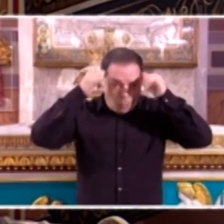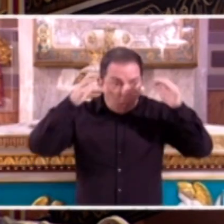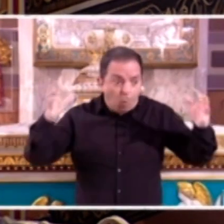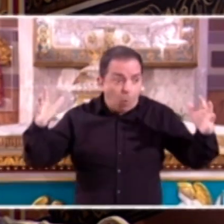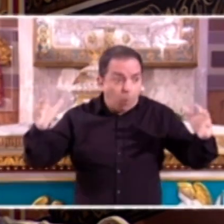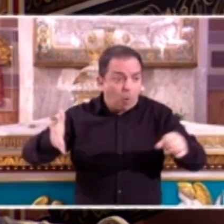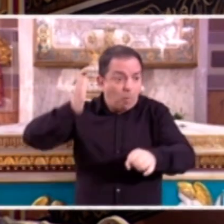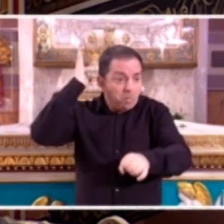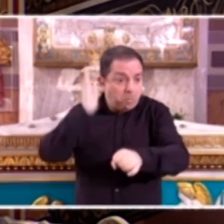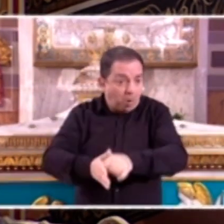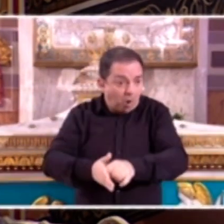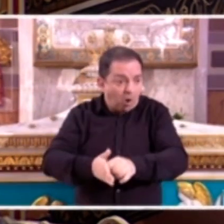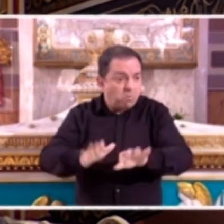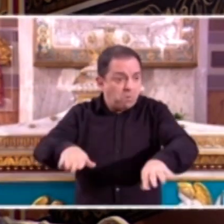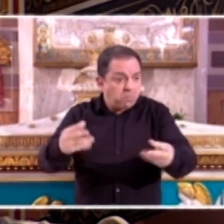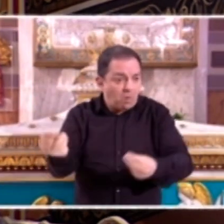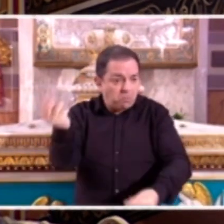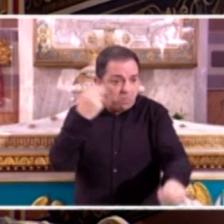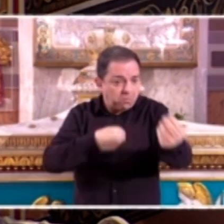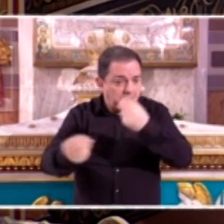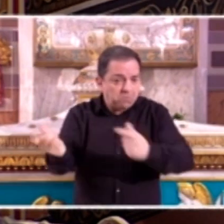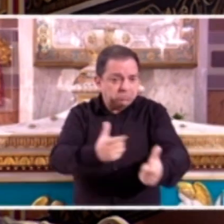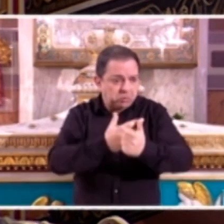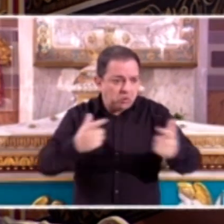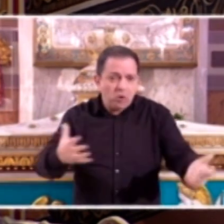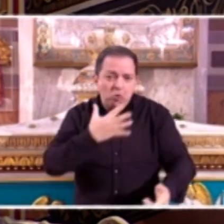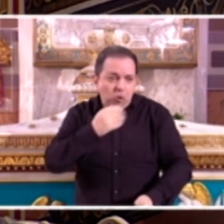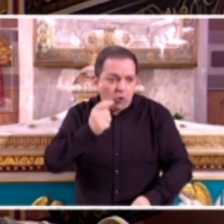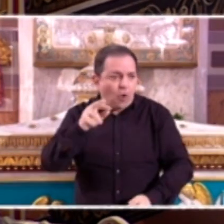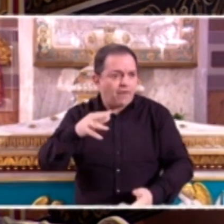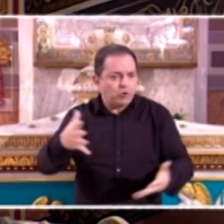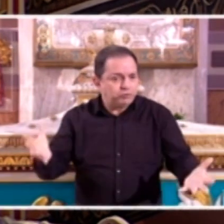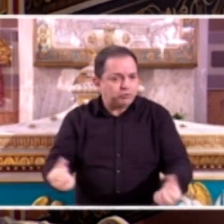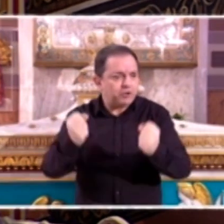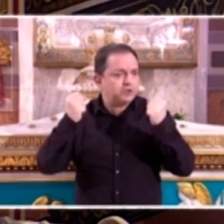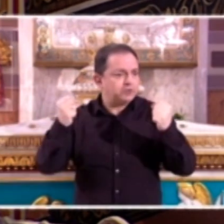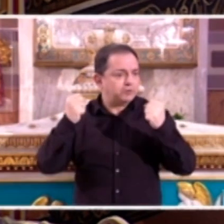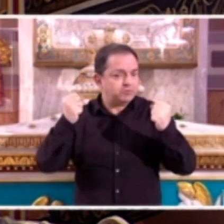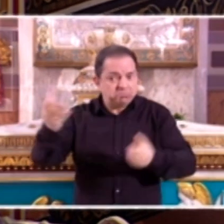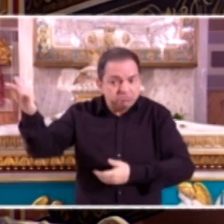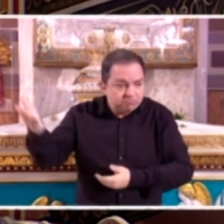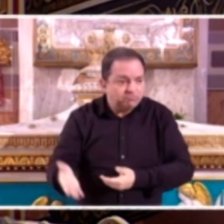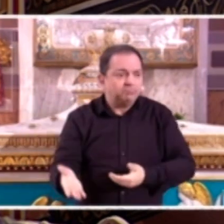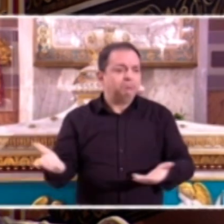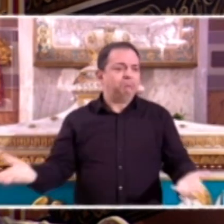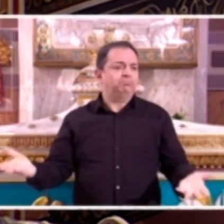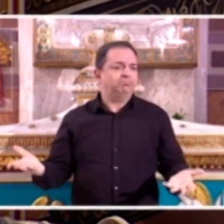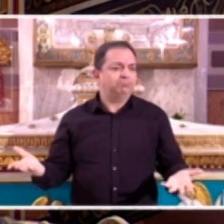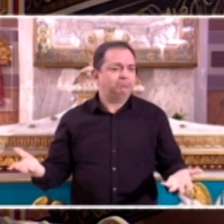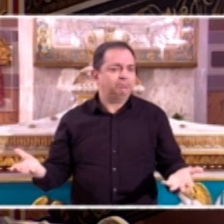των σιτευτών ότι υγιένοντα αυτόν